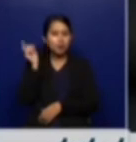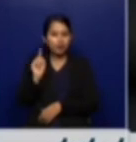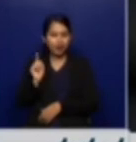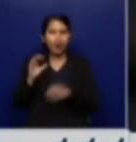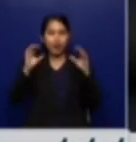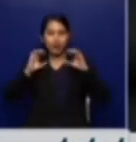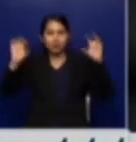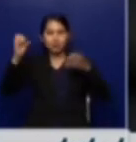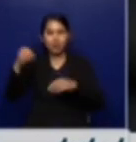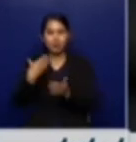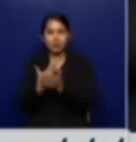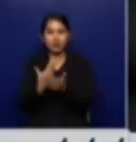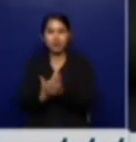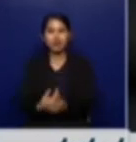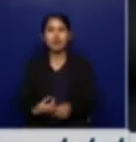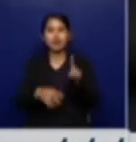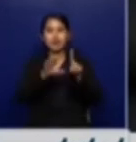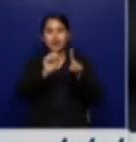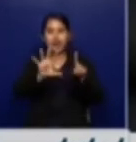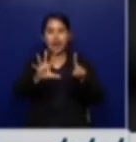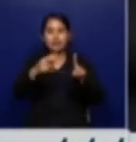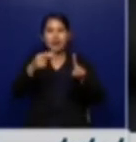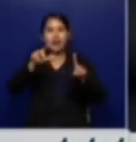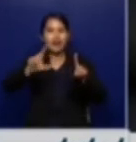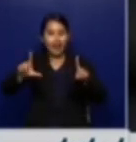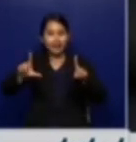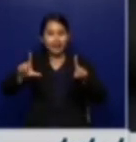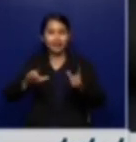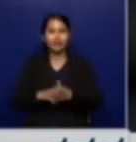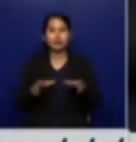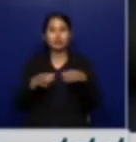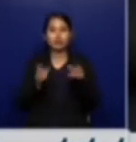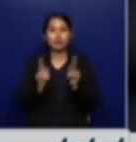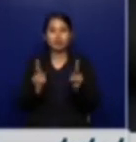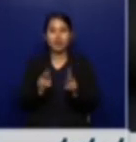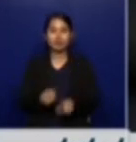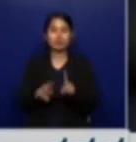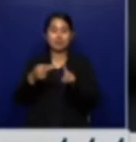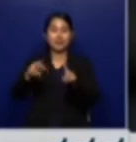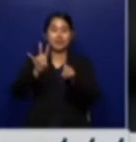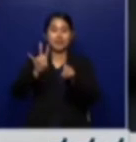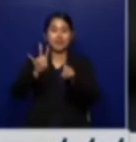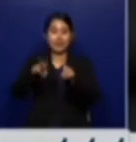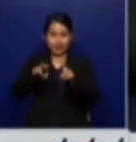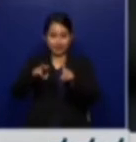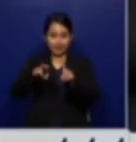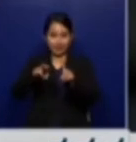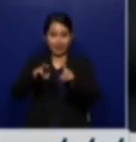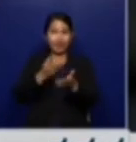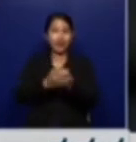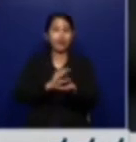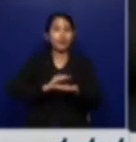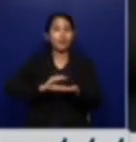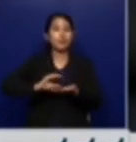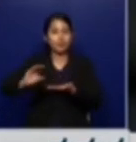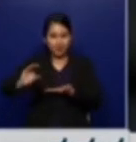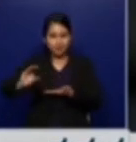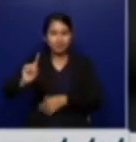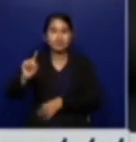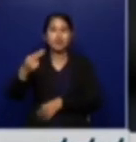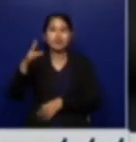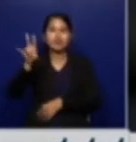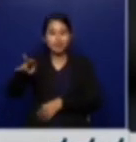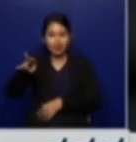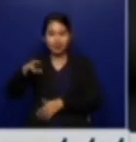150,000 ล้านแต่ว่ากรรมการคืนไปแค่ 17,000 คืนงบเข้าไป 17,000 เท่านั้นเองครับ